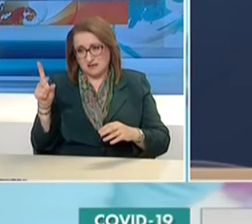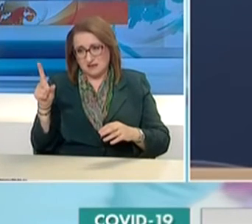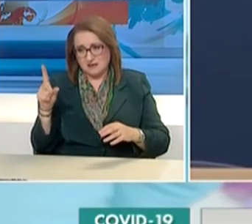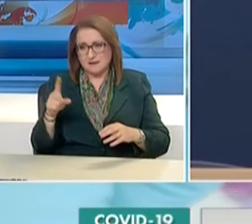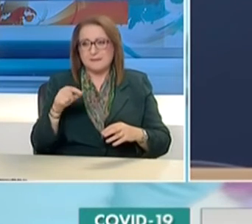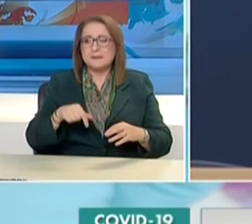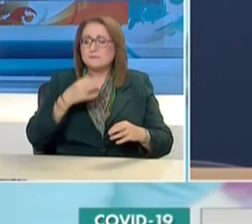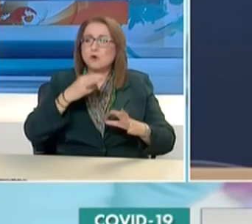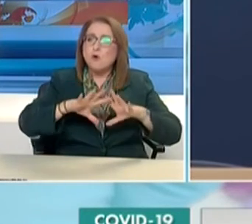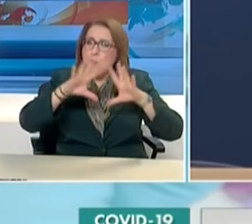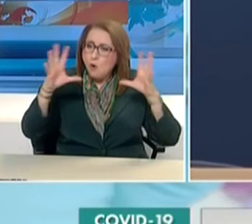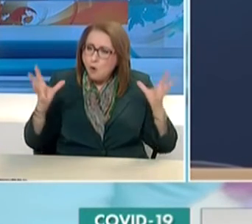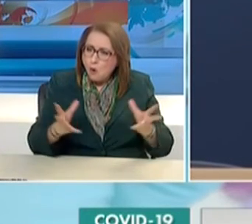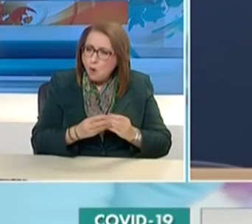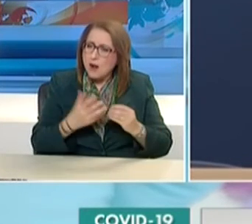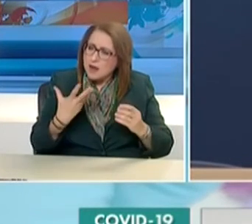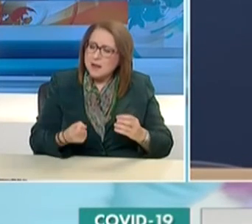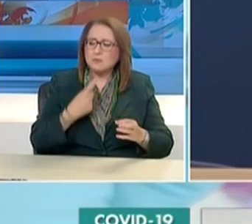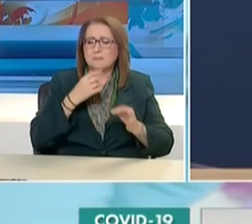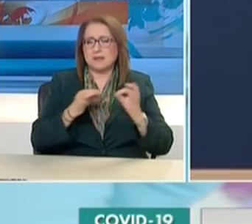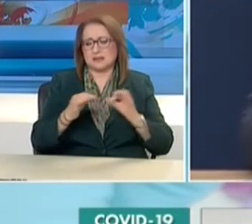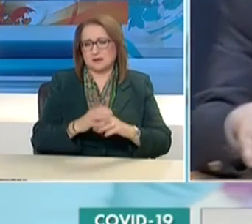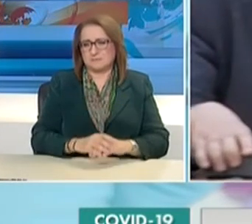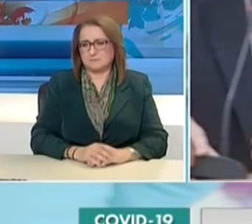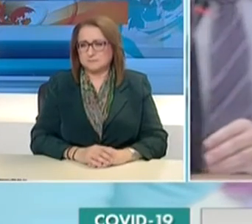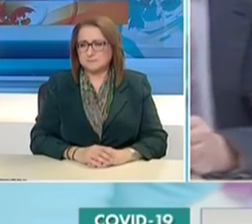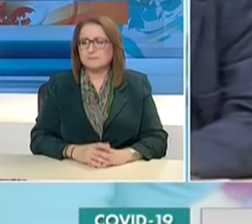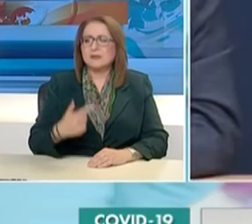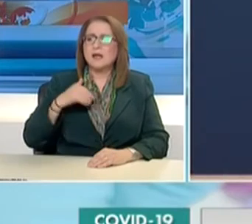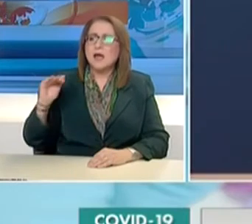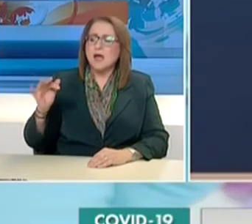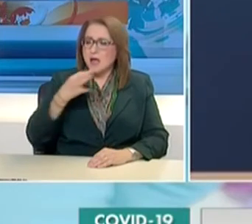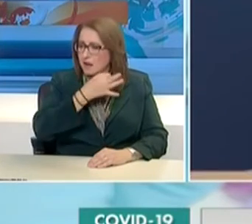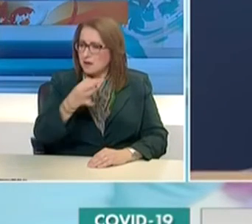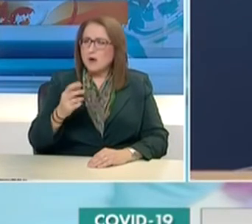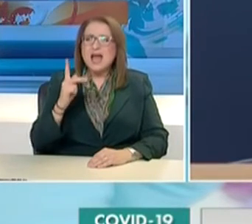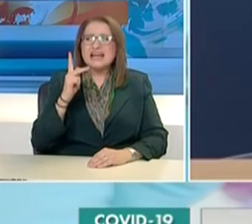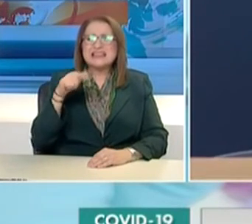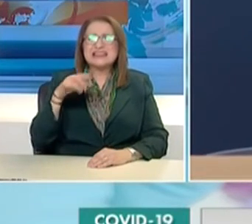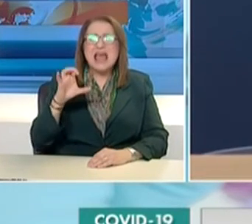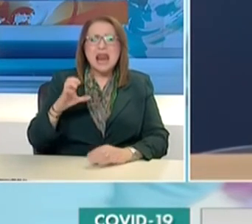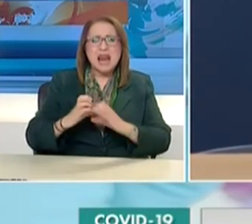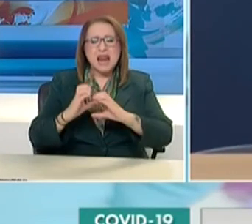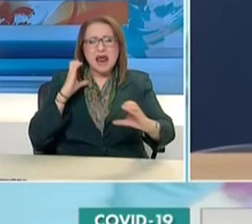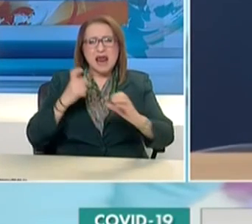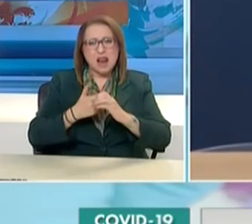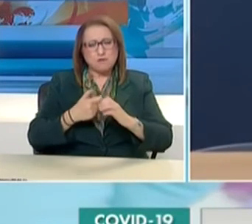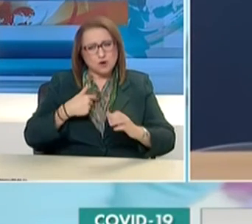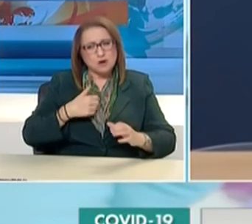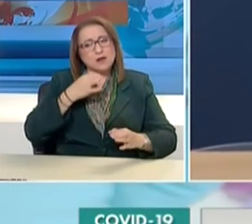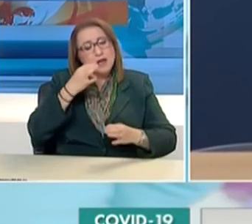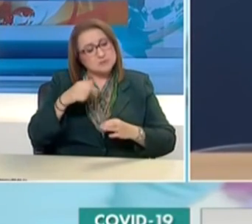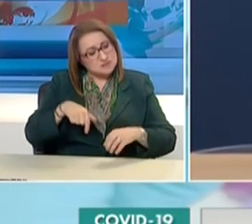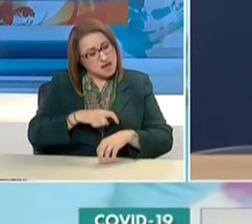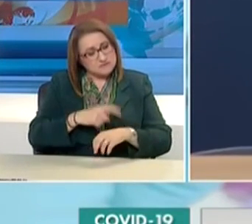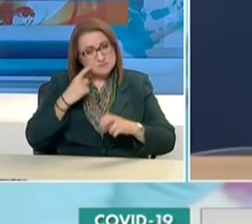που αναφέρεστε, υπάρχουν τα κατάλληλα μέτρα. Και στα ΚΤΕΛ, να θυμίσω ότι έχουμε σύσταση και την οποία την παρακολουθούμε, την